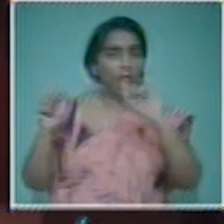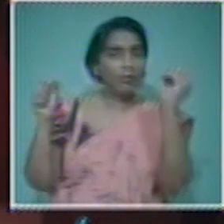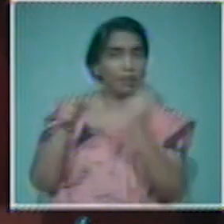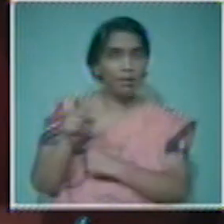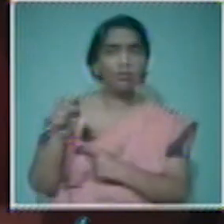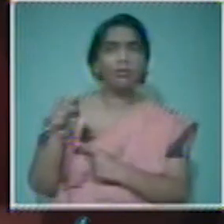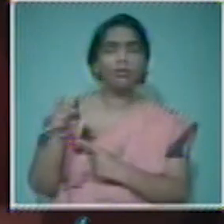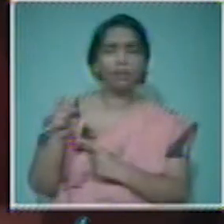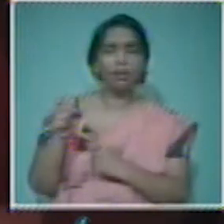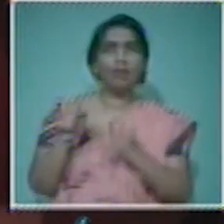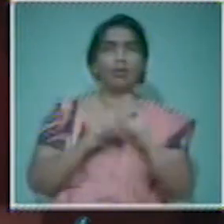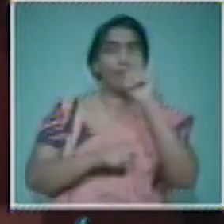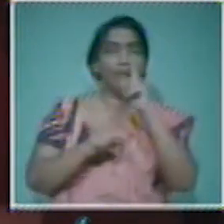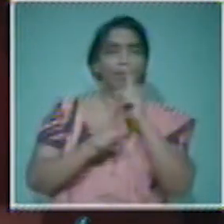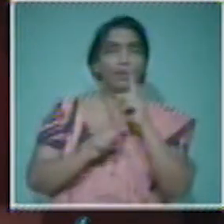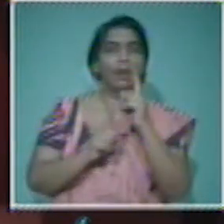ඝාතනය